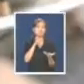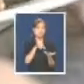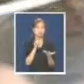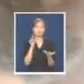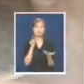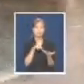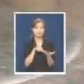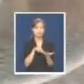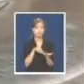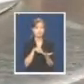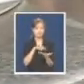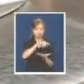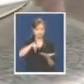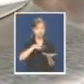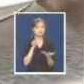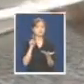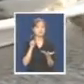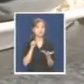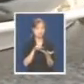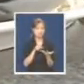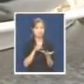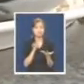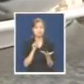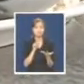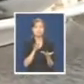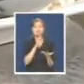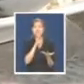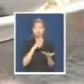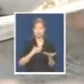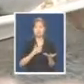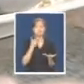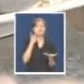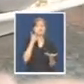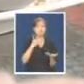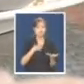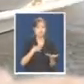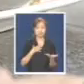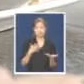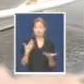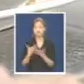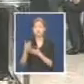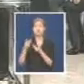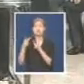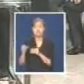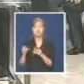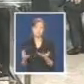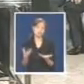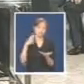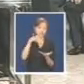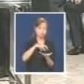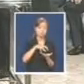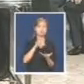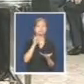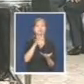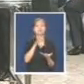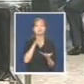คุณสุวนันท์มีเงิน 20บาททำวันนี้นะครับคุณสุนันท์อยากทานอร่อยขึ้นเท่านั้นซื้อขายอีก 5บาทเป็น 25บาทอันนี้ก็จะจบเดียว